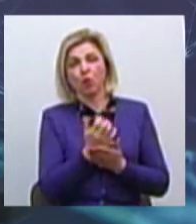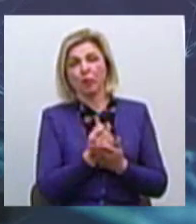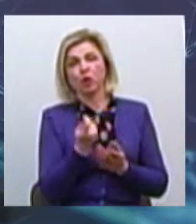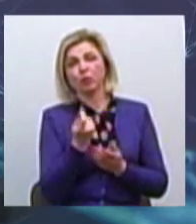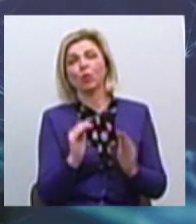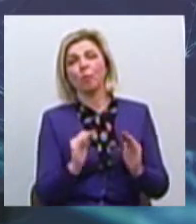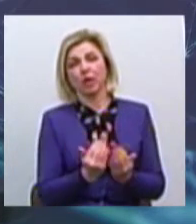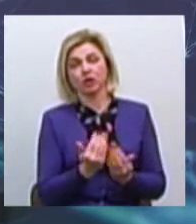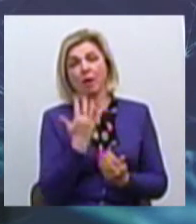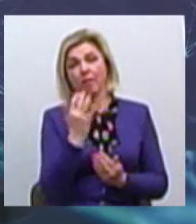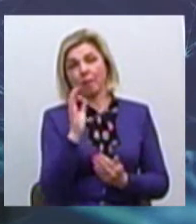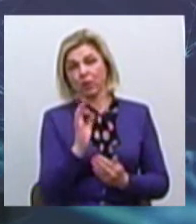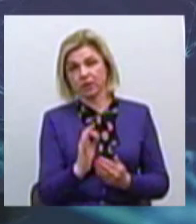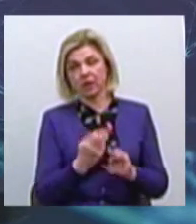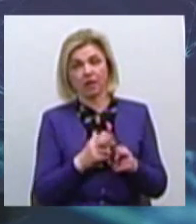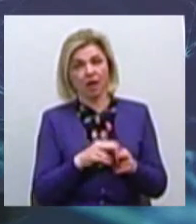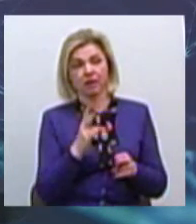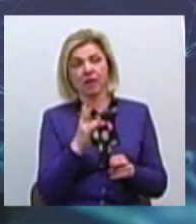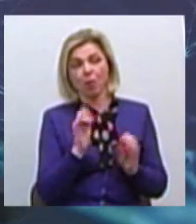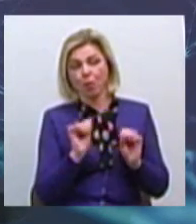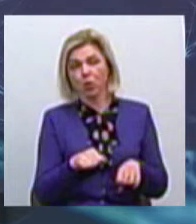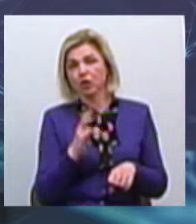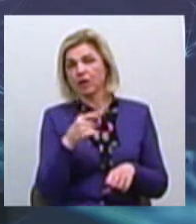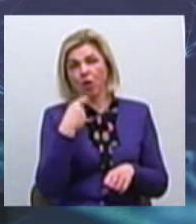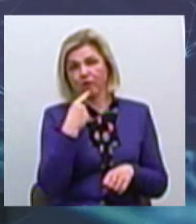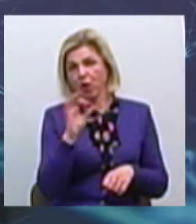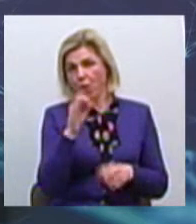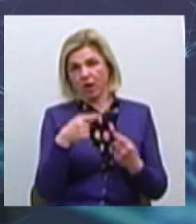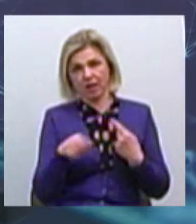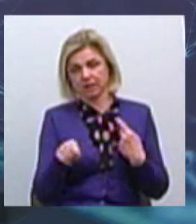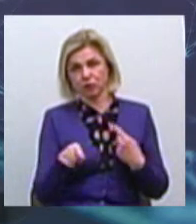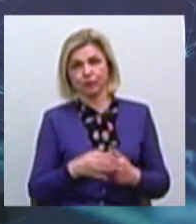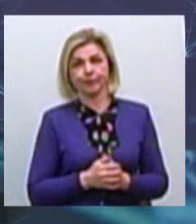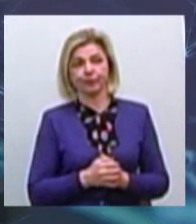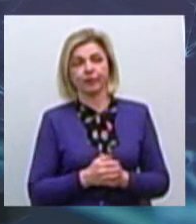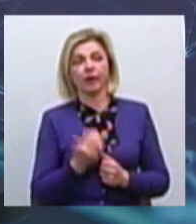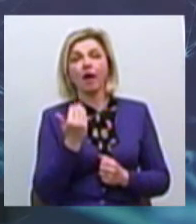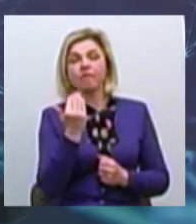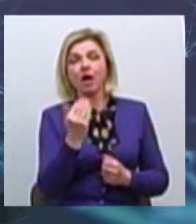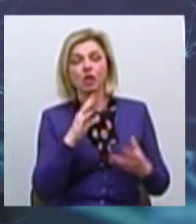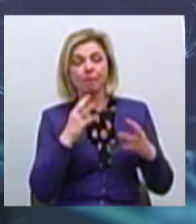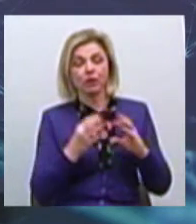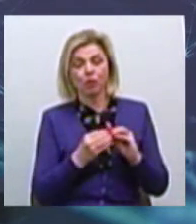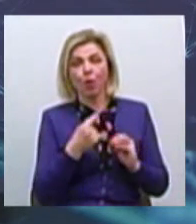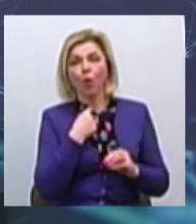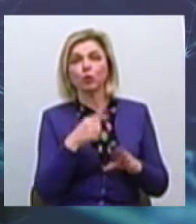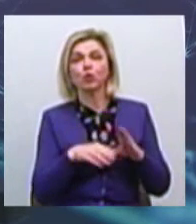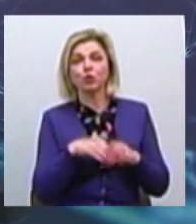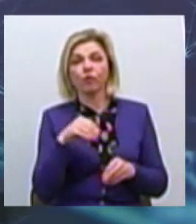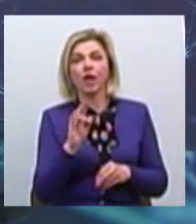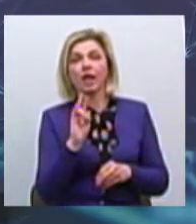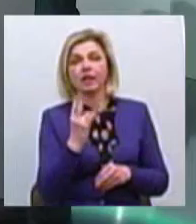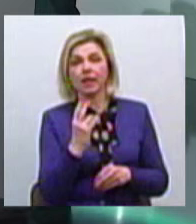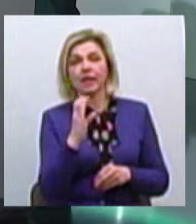снова-таки 5% даже, это можно не говорить про разницу какую-то. До речі, бачу сьогодні підсумки голосування в Миколаївському